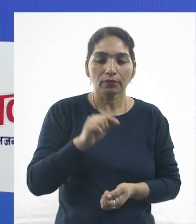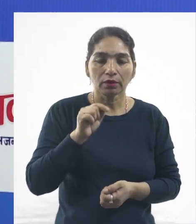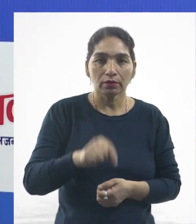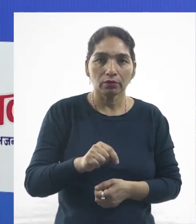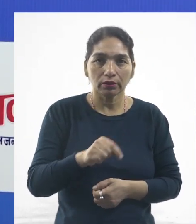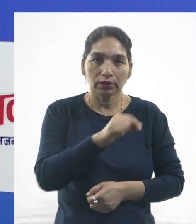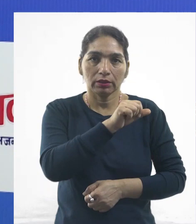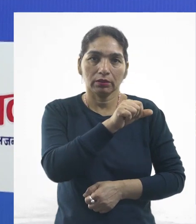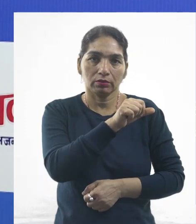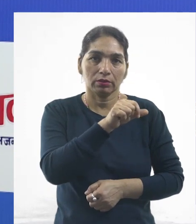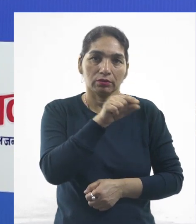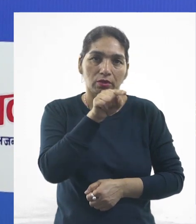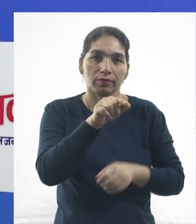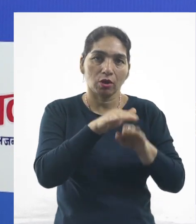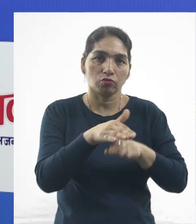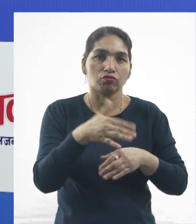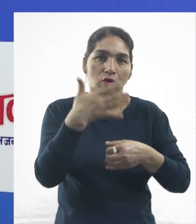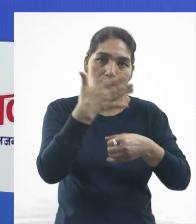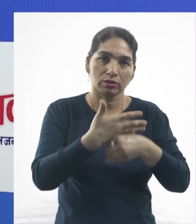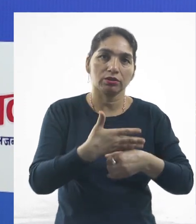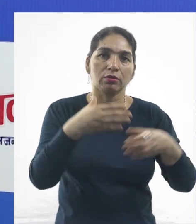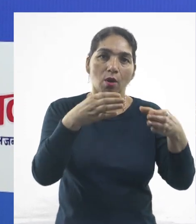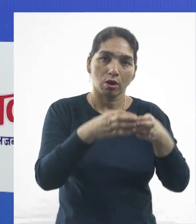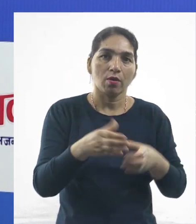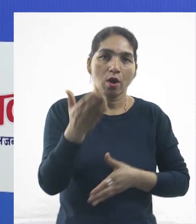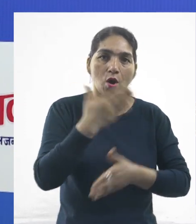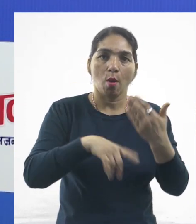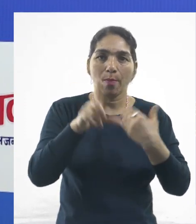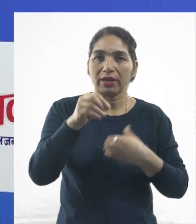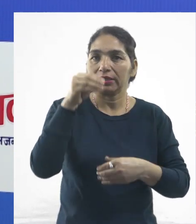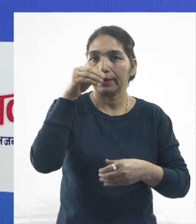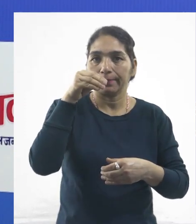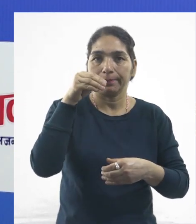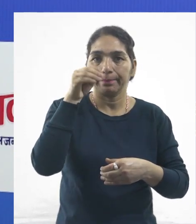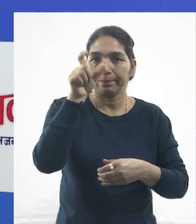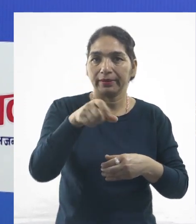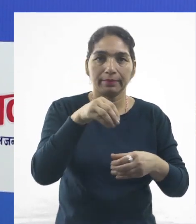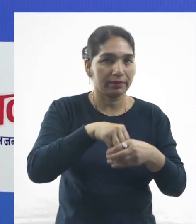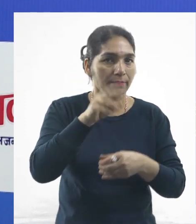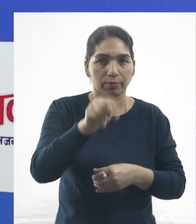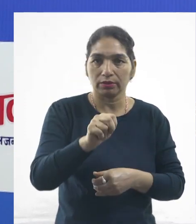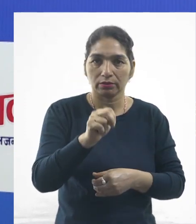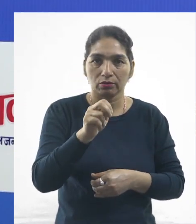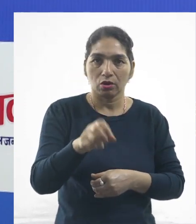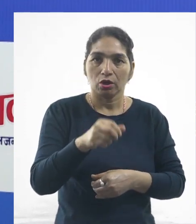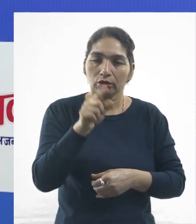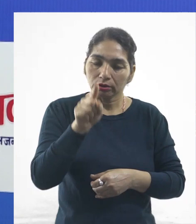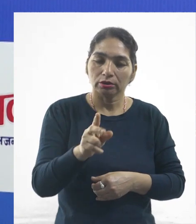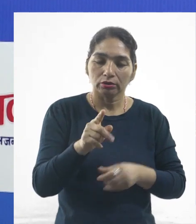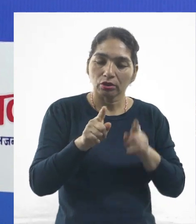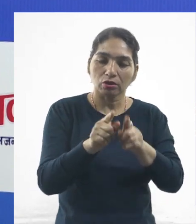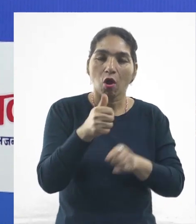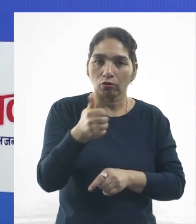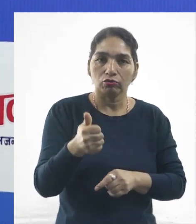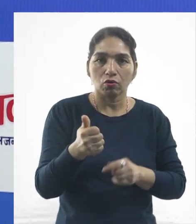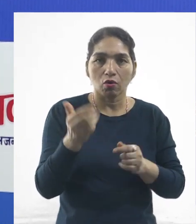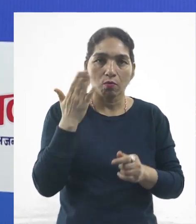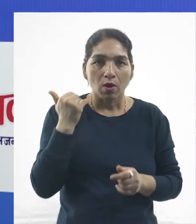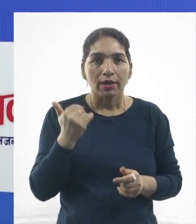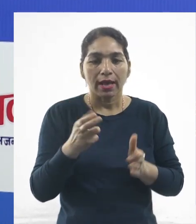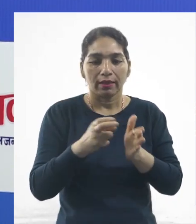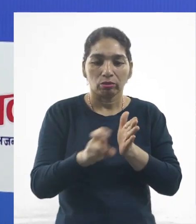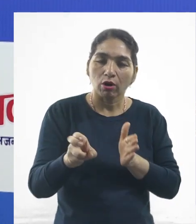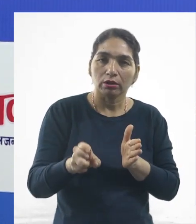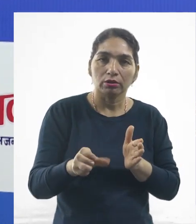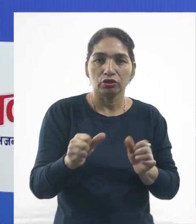जुन लक्षित वर्ग अन्तर्गत अपाङ्गता भएको व्यक्तिहरू पक्कै पनि परिहाल्छन् होइन, त्यसको तुलनामा अरू भनौँ न महिलाको, दलितको, जनजातिहरूको अरू